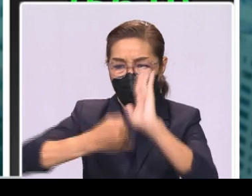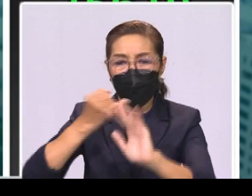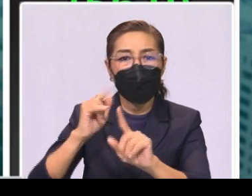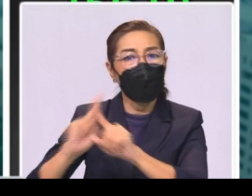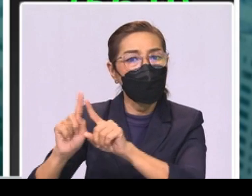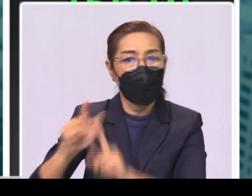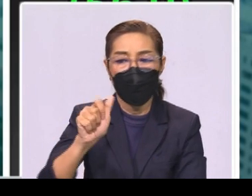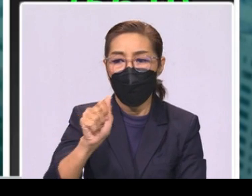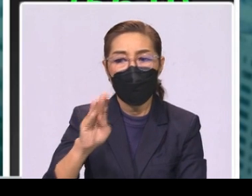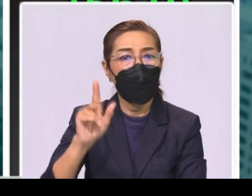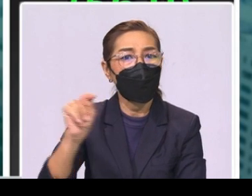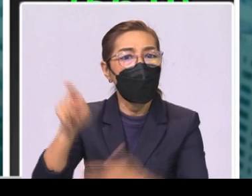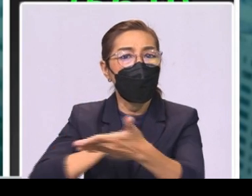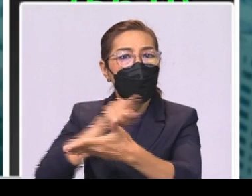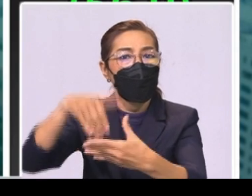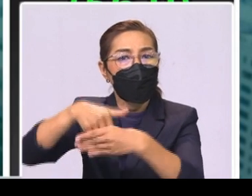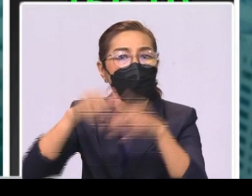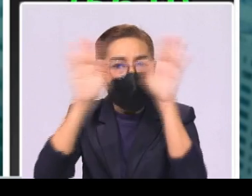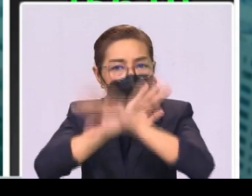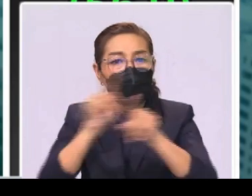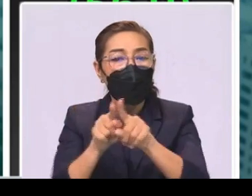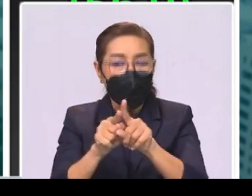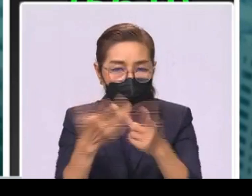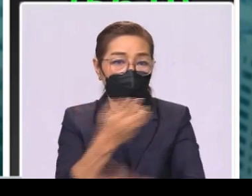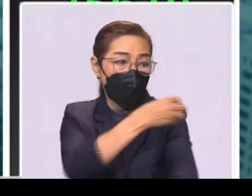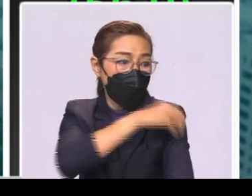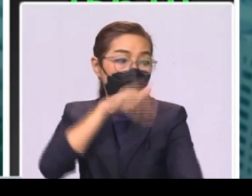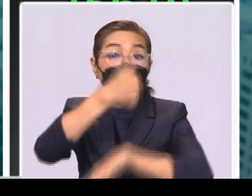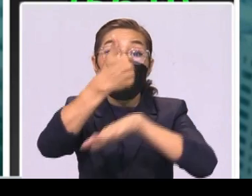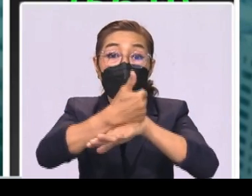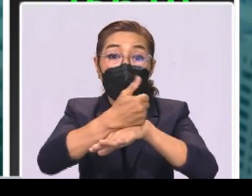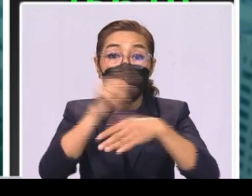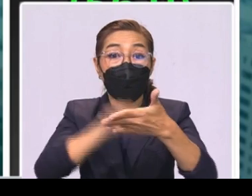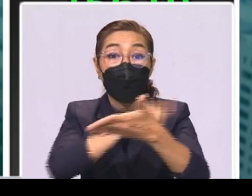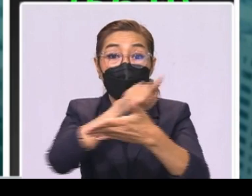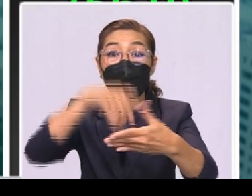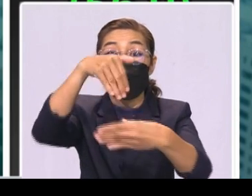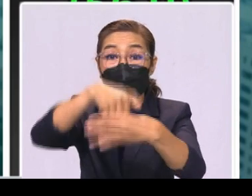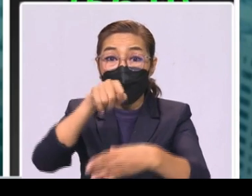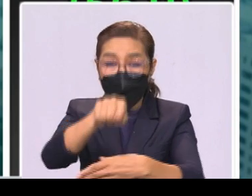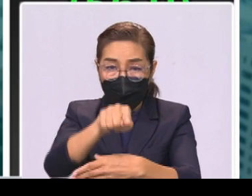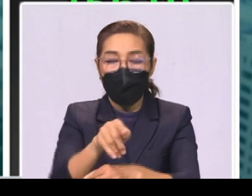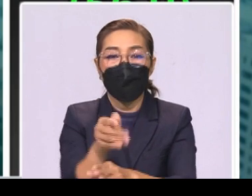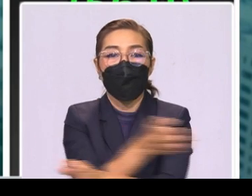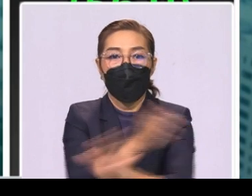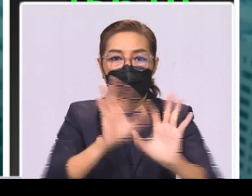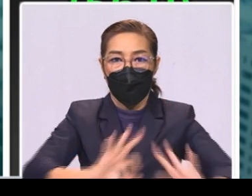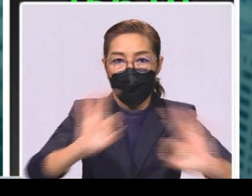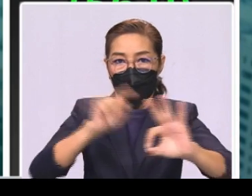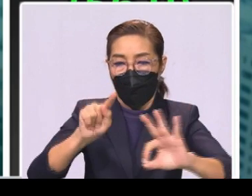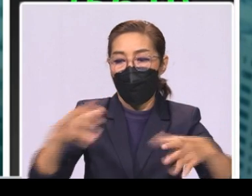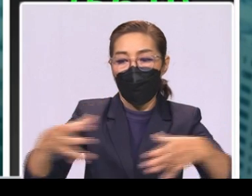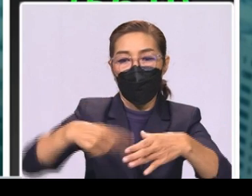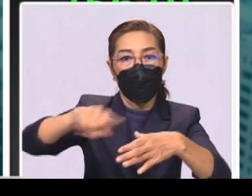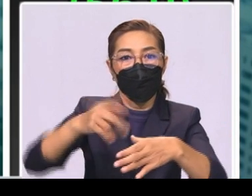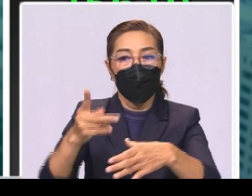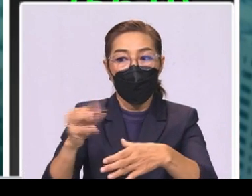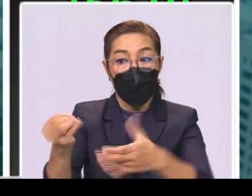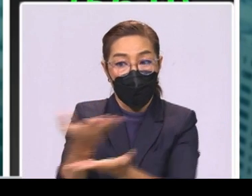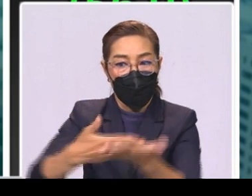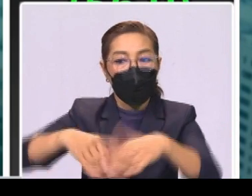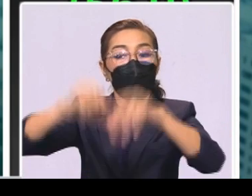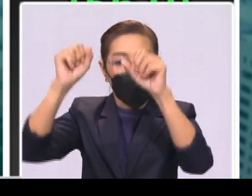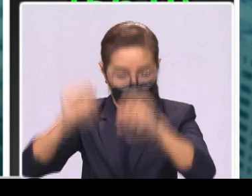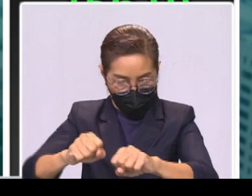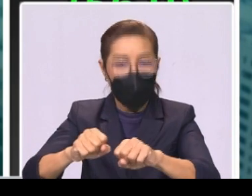นะฮะหรือแม้แต่กรณีของนายกเทศมนตรีที่จะมีการเลือกตั้งก็ต่อเมื่อครมเห็นสมควรจัดให้มีการ